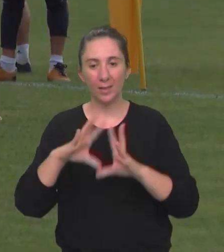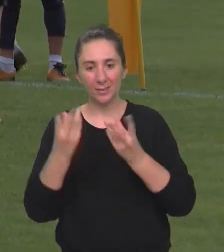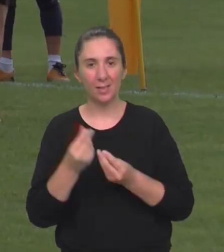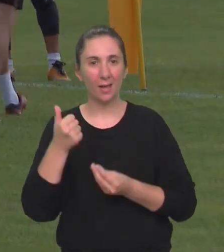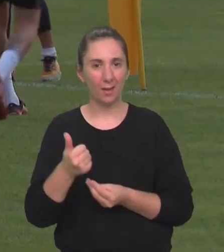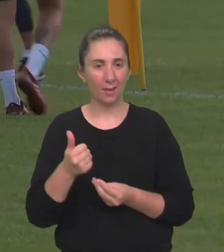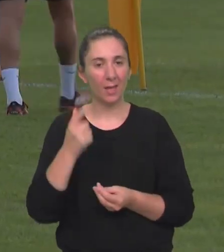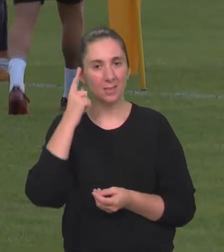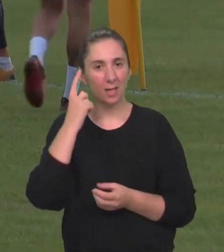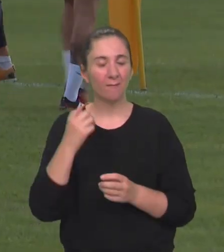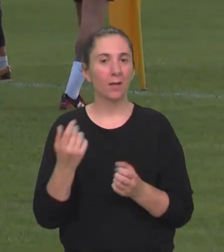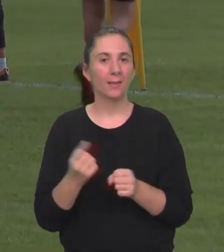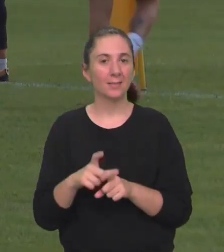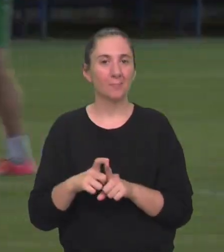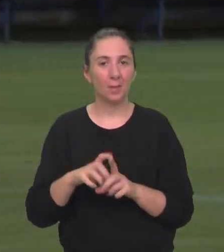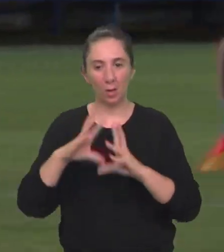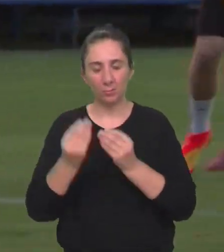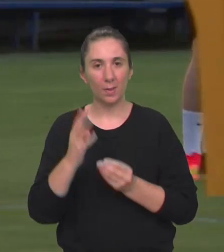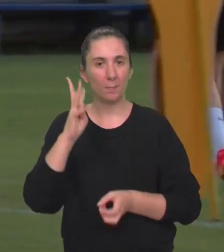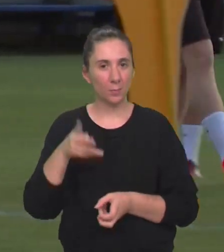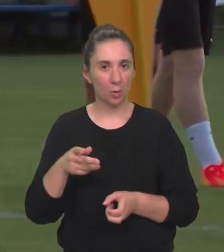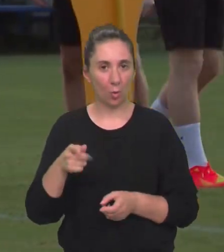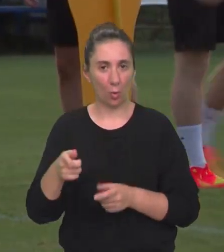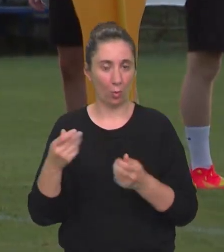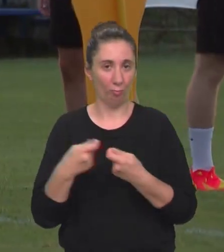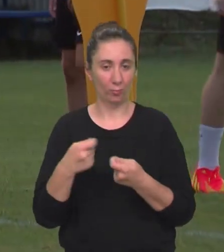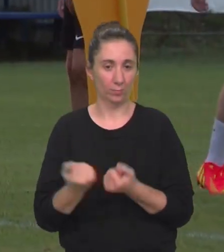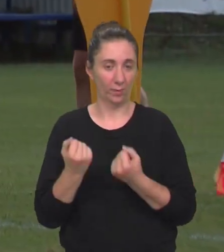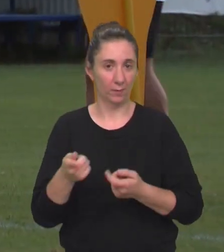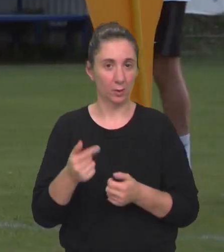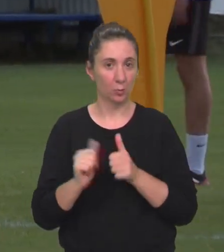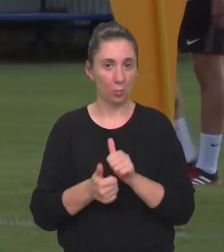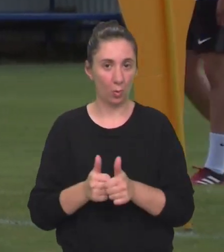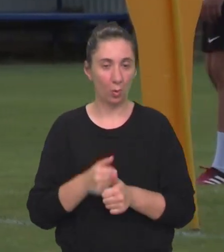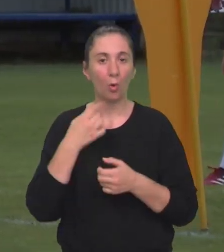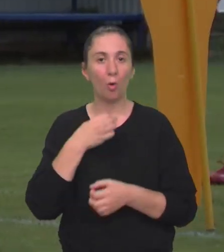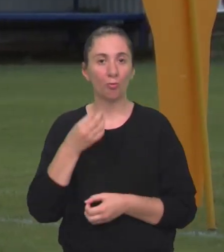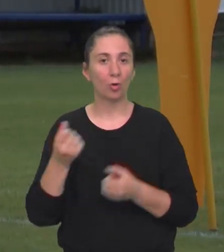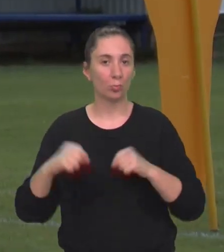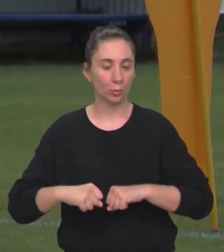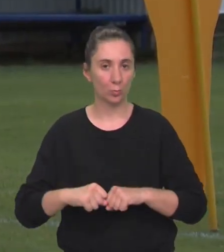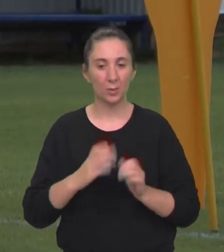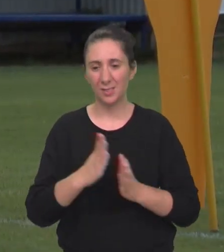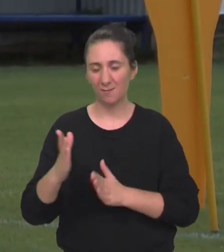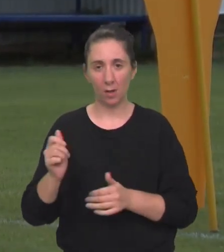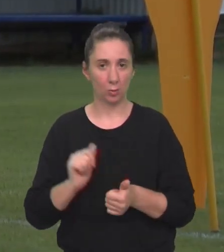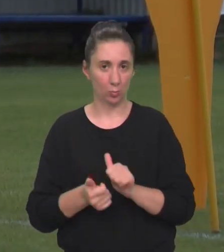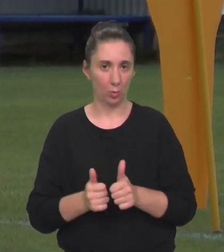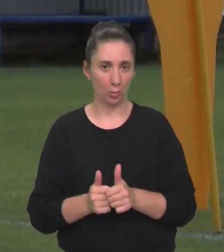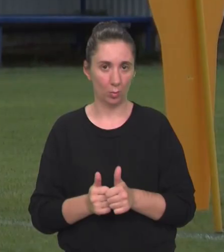jedna primijenjena znanstvena disciplina u okviru psihologije bavi sportom govori o ozbiljnosti zdravlja kod svakog